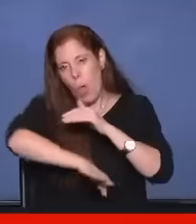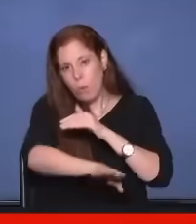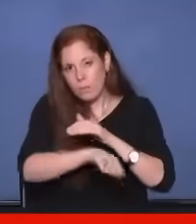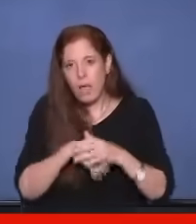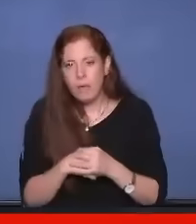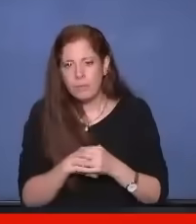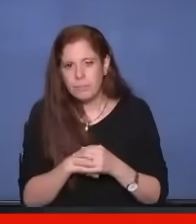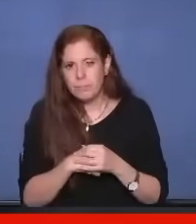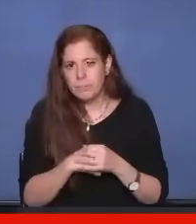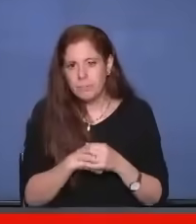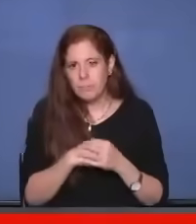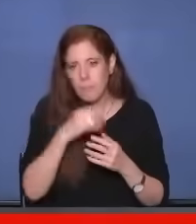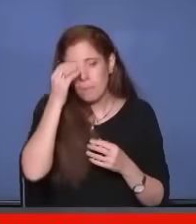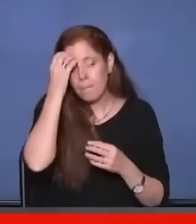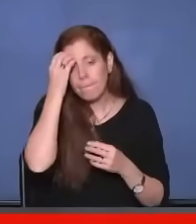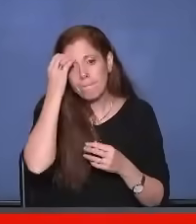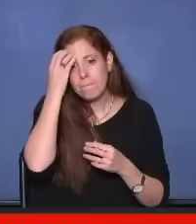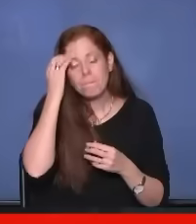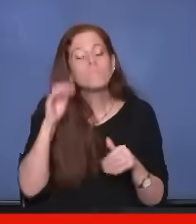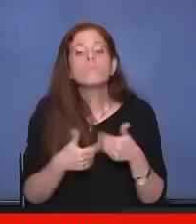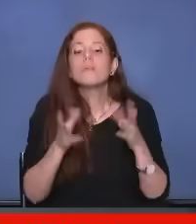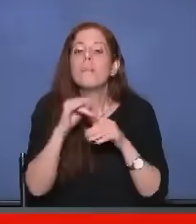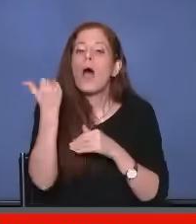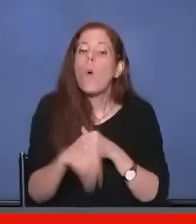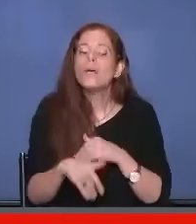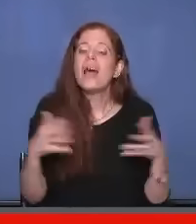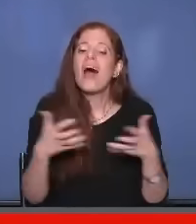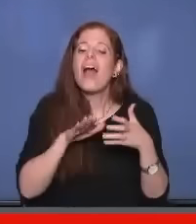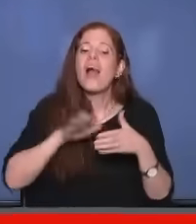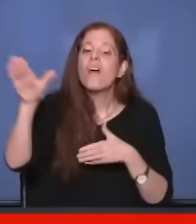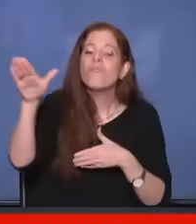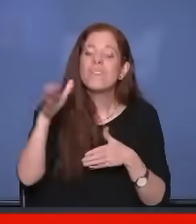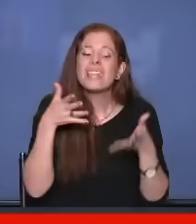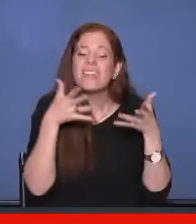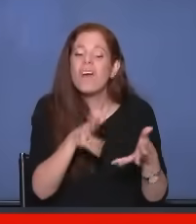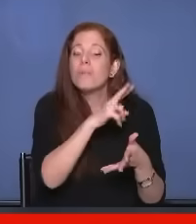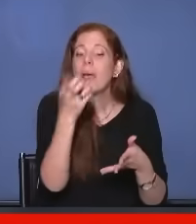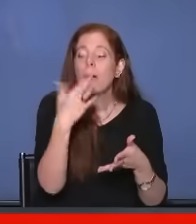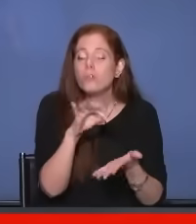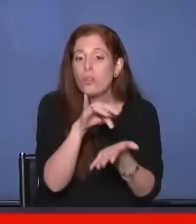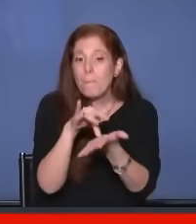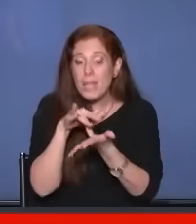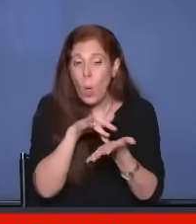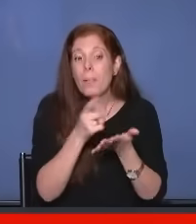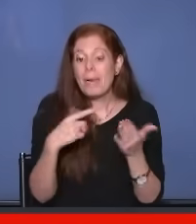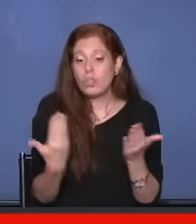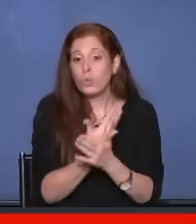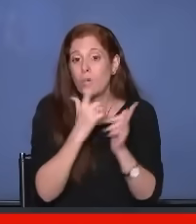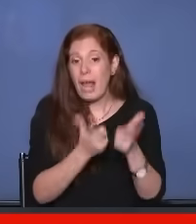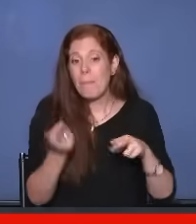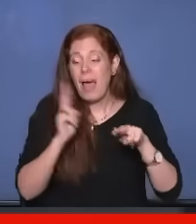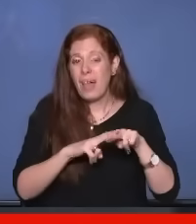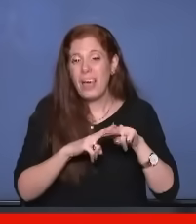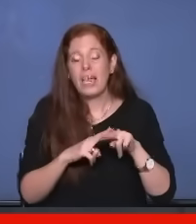שתחתיו ביממה האחרונה תקף חיל האוויר 250 מטרות טרור ברצוע מאז חידוש הלחימה אחרי קריסת הפסקת